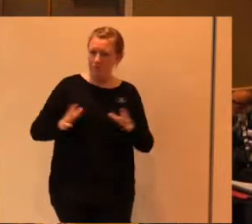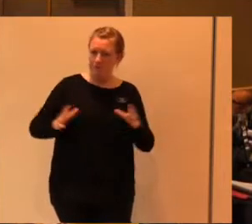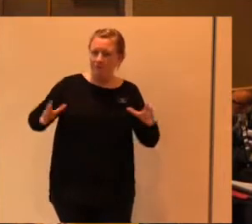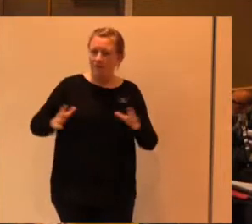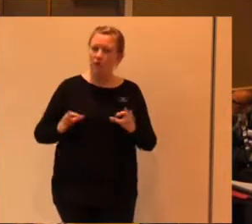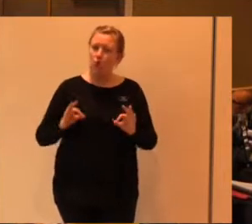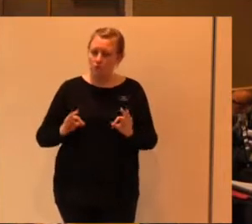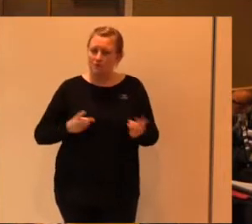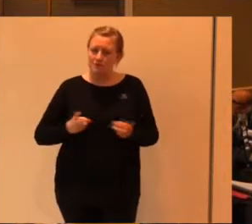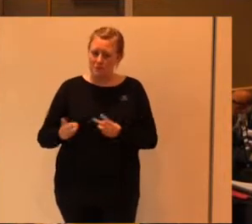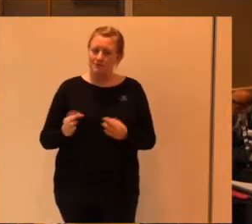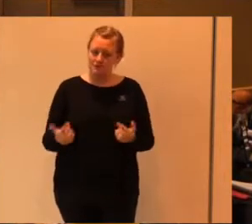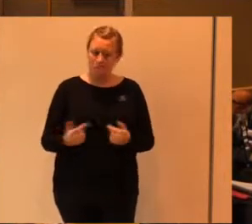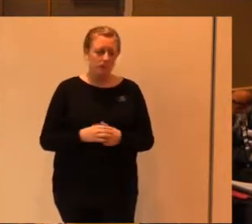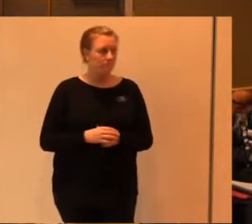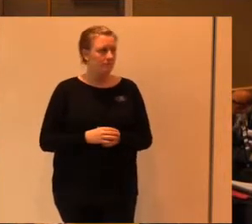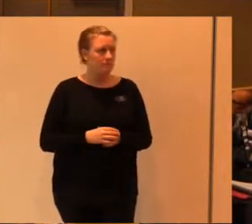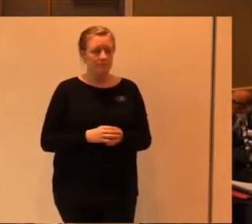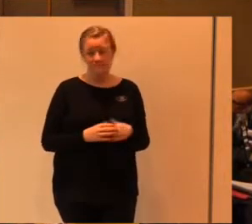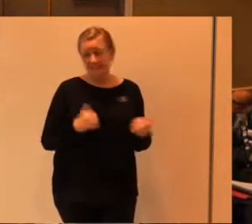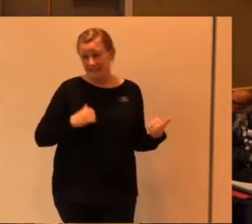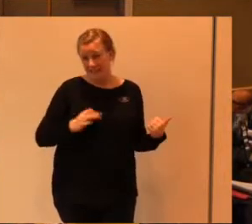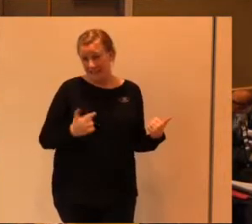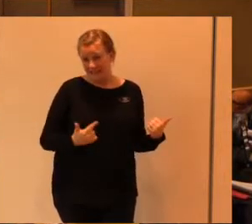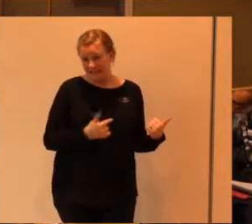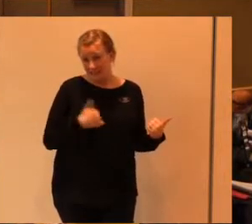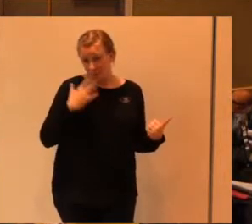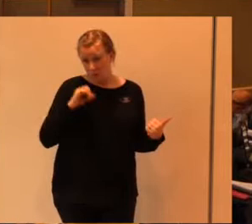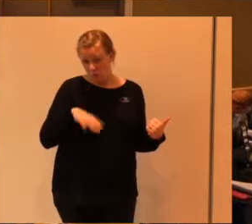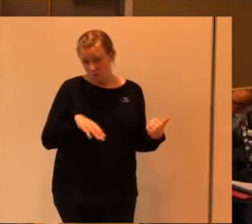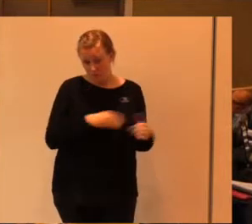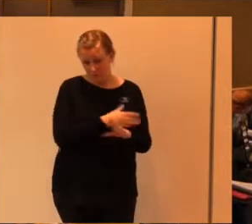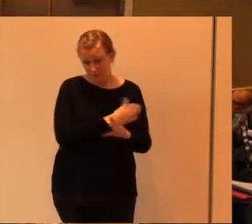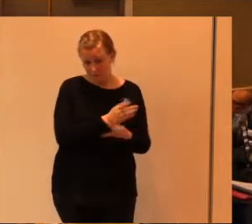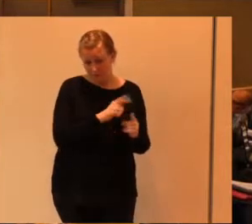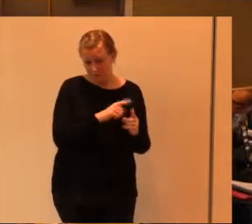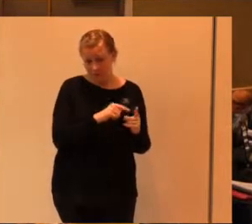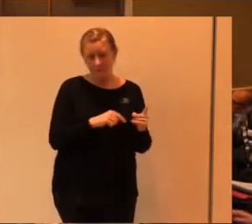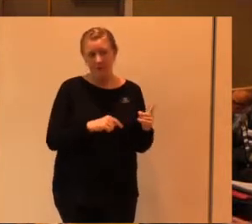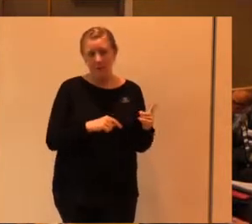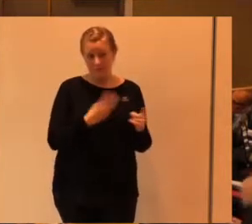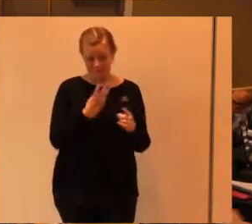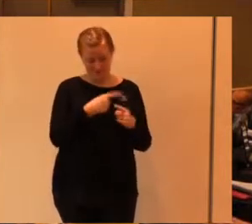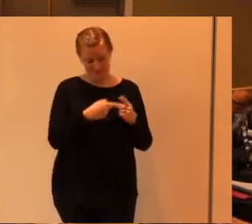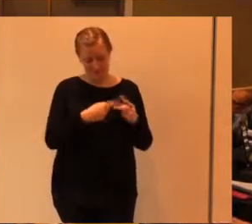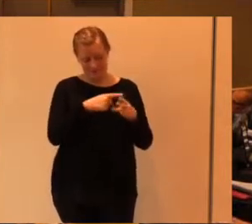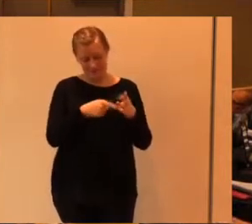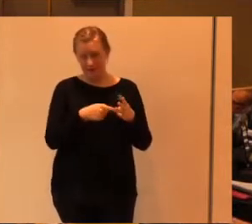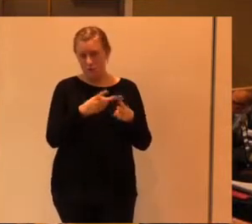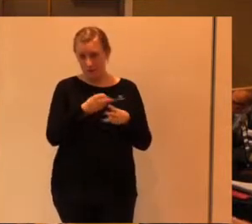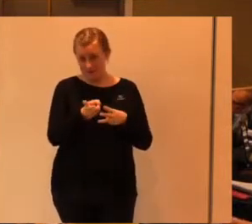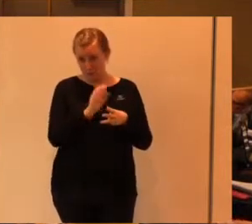standarden har. Och om vi tar det här tillgänglighetskonceptet då, som vi nu har pratat lite om förut på förmiddagen och så. Alltså de tre delarna. Det